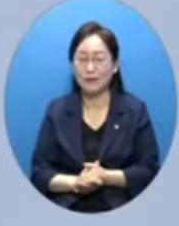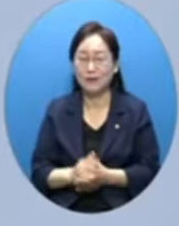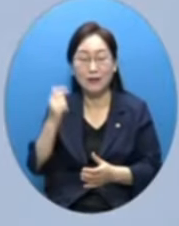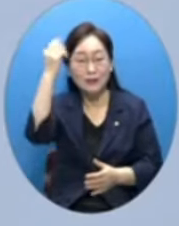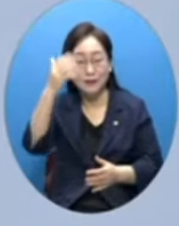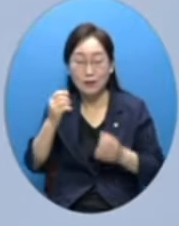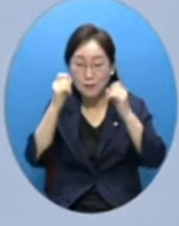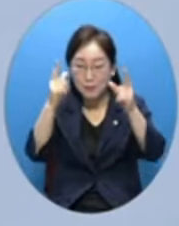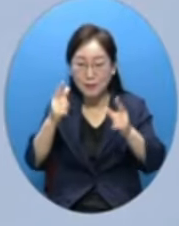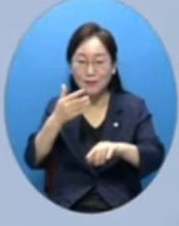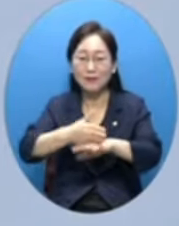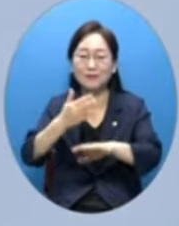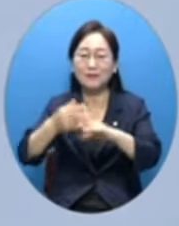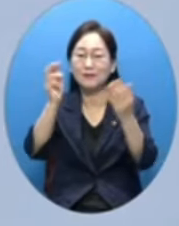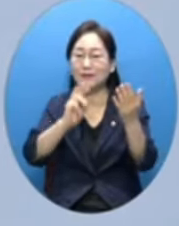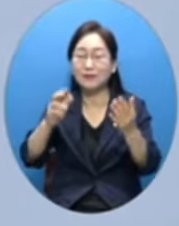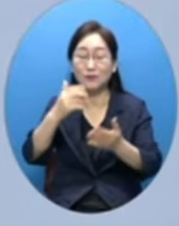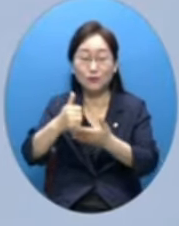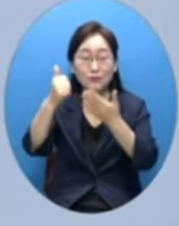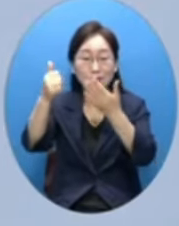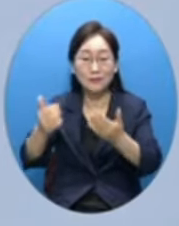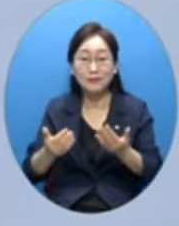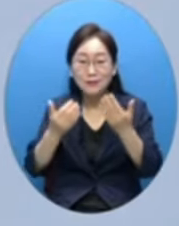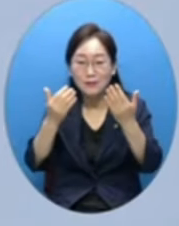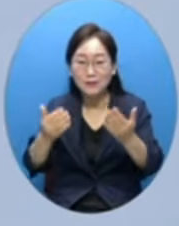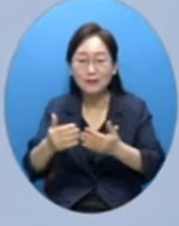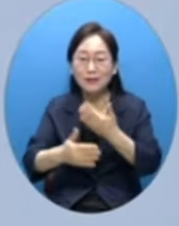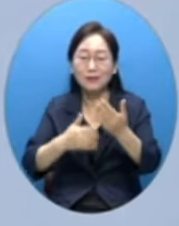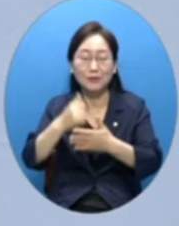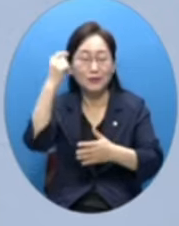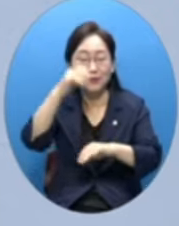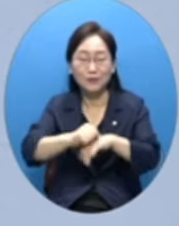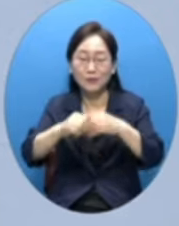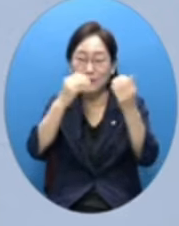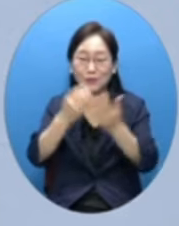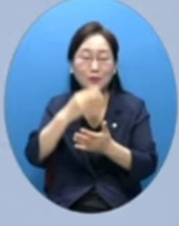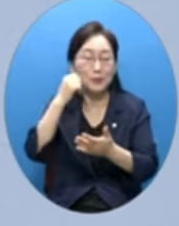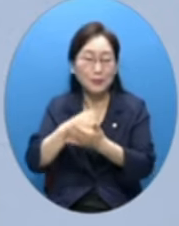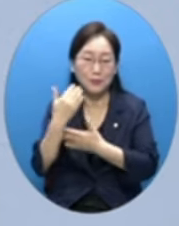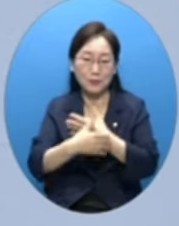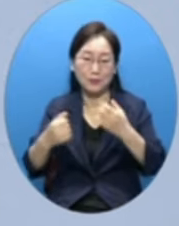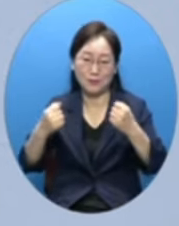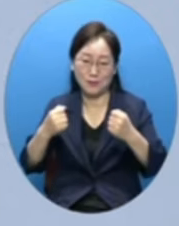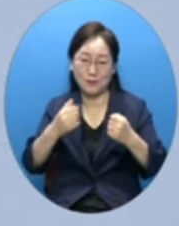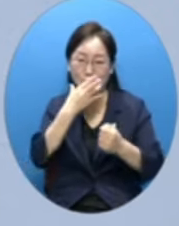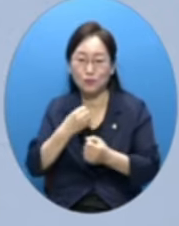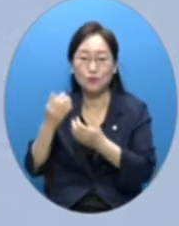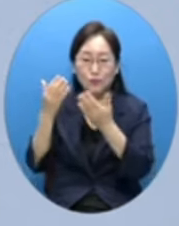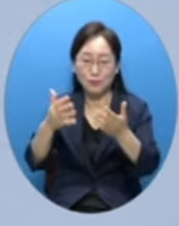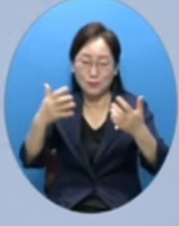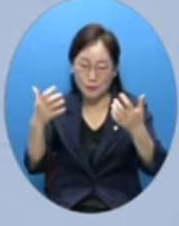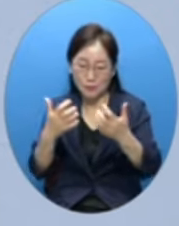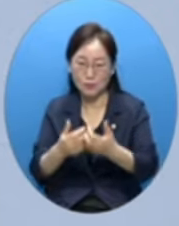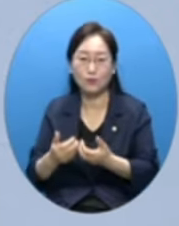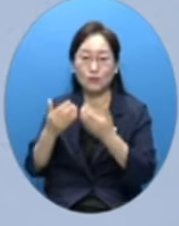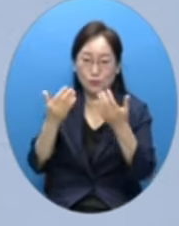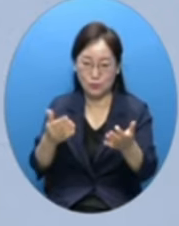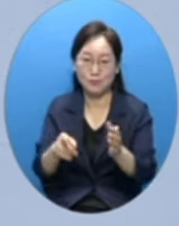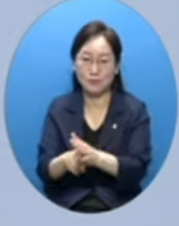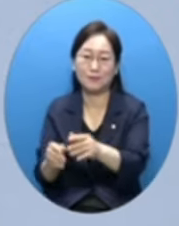깨서 감사와 찬양을 주님께 드리면 하나님께서 우리의 영혼이 잘되고 범사 되고 강 되는 축복을 우리게 넘치게 부어 주시는